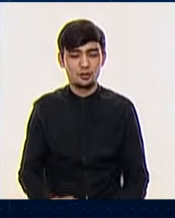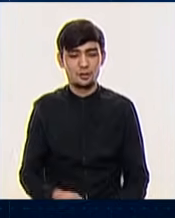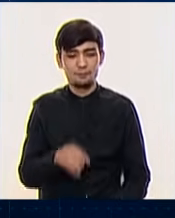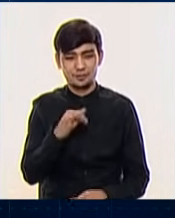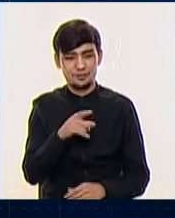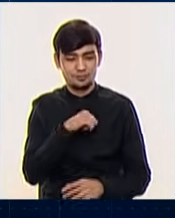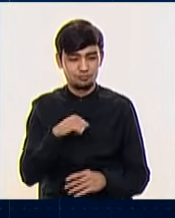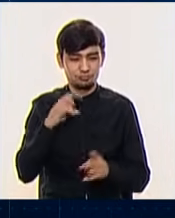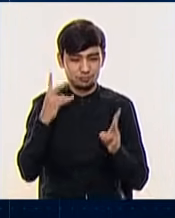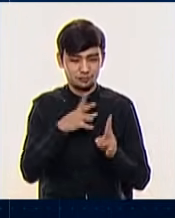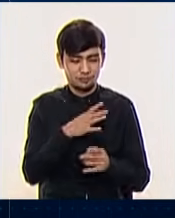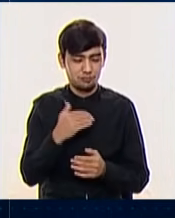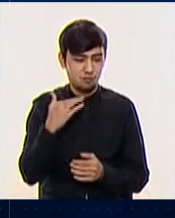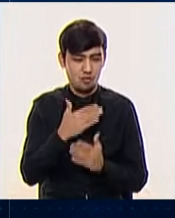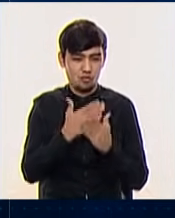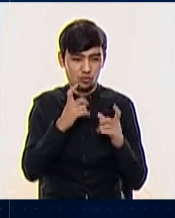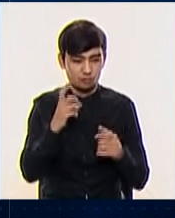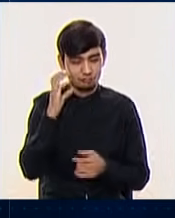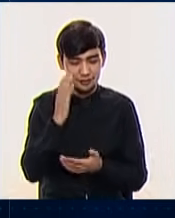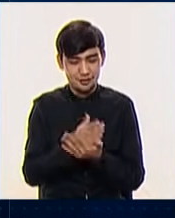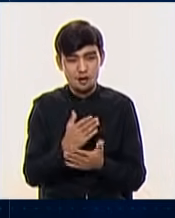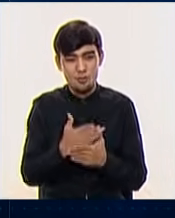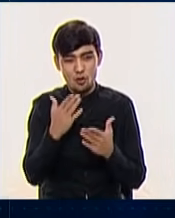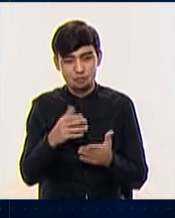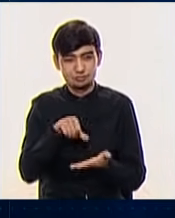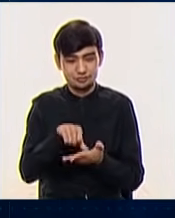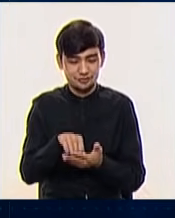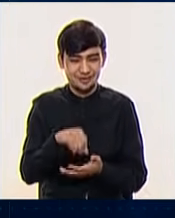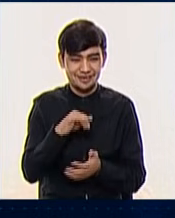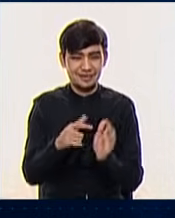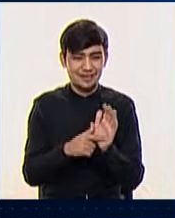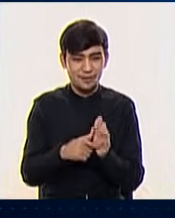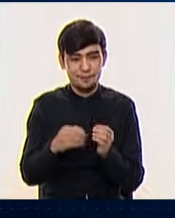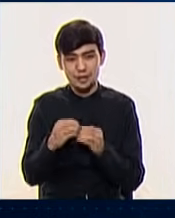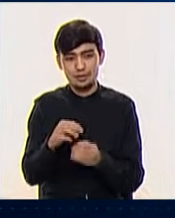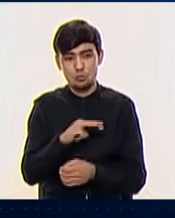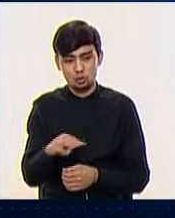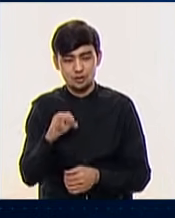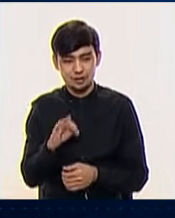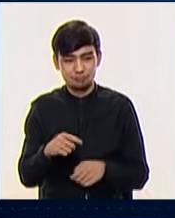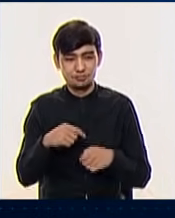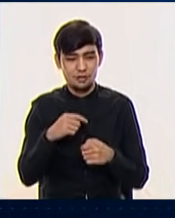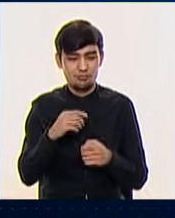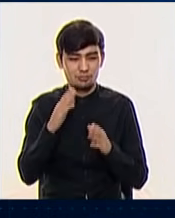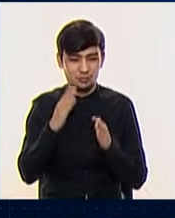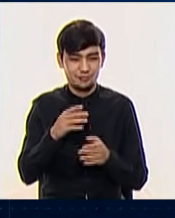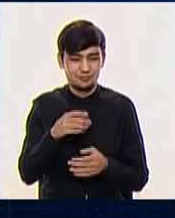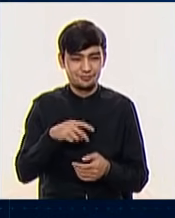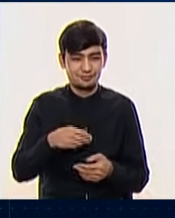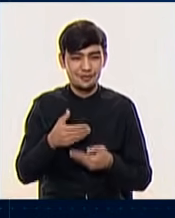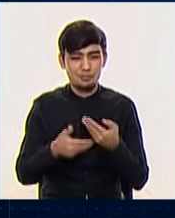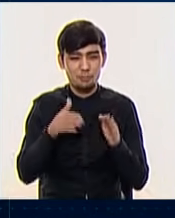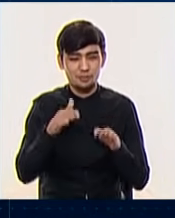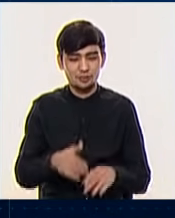она стала пользоваться огромной популярностью. Небольшие концерты длиной 7-10 минут дают прямо на лестничной